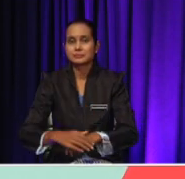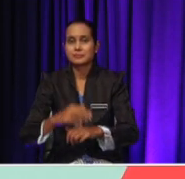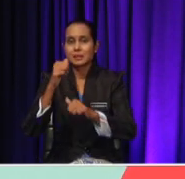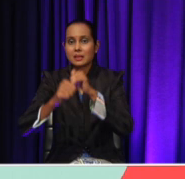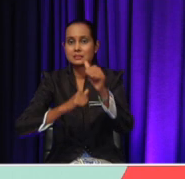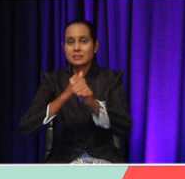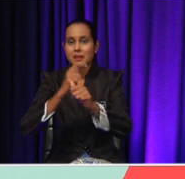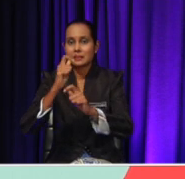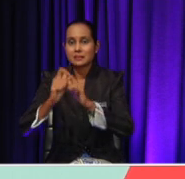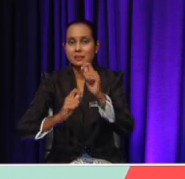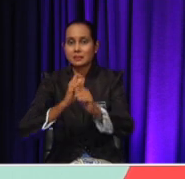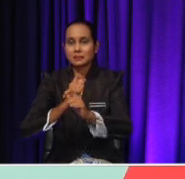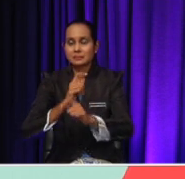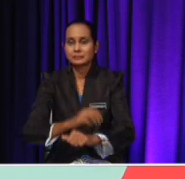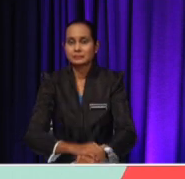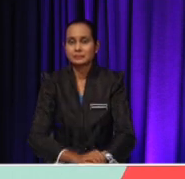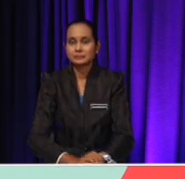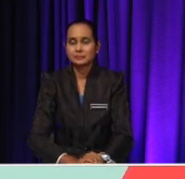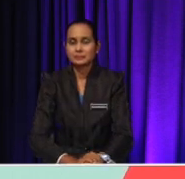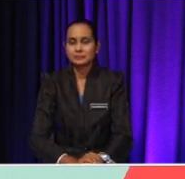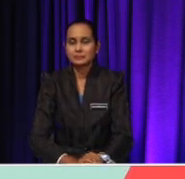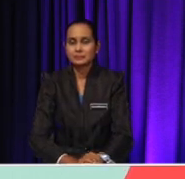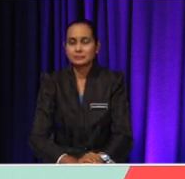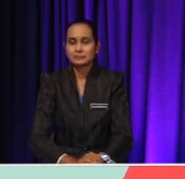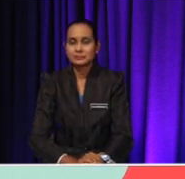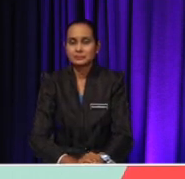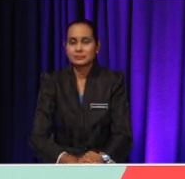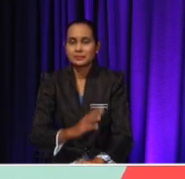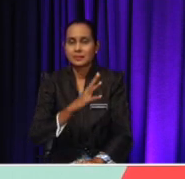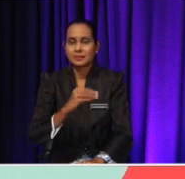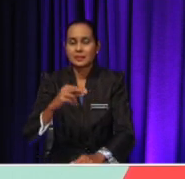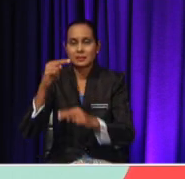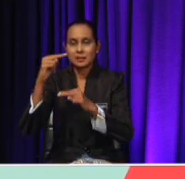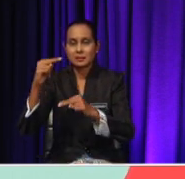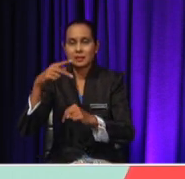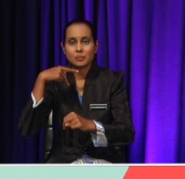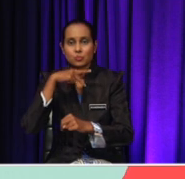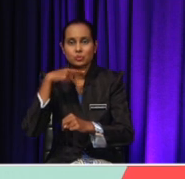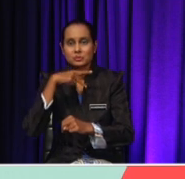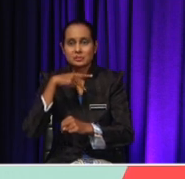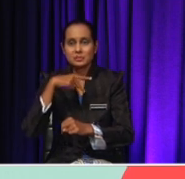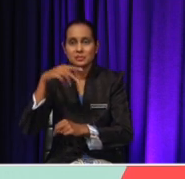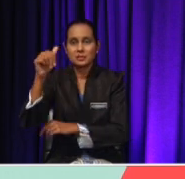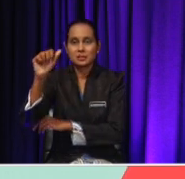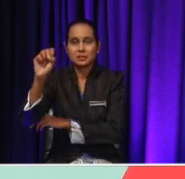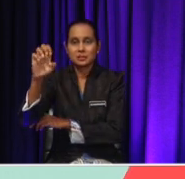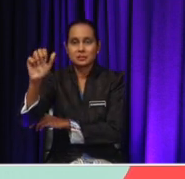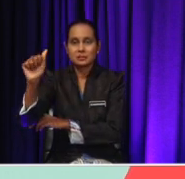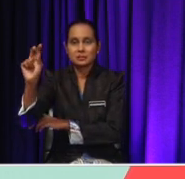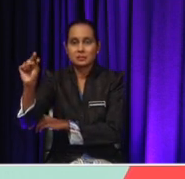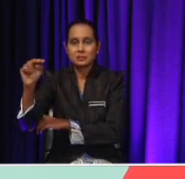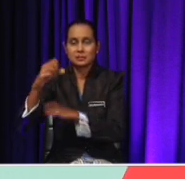2004 dan hadiah puisi suntonku ada puisi negara ASEAN pada 2013